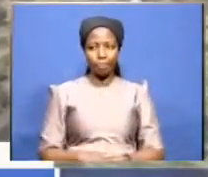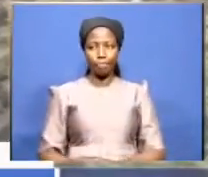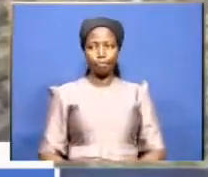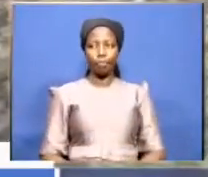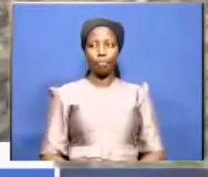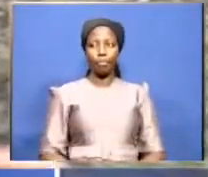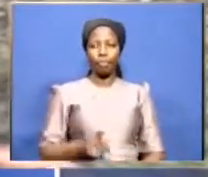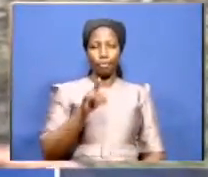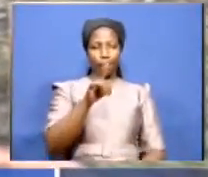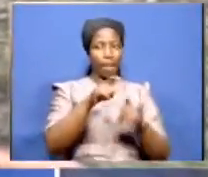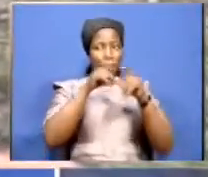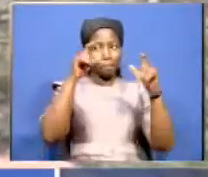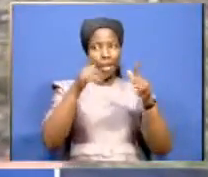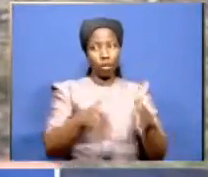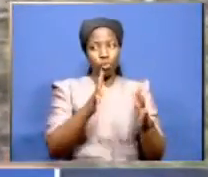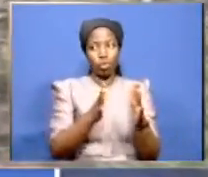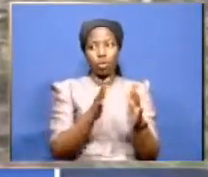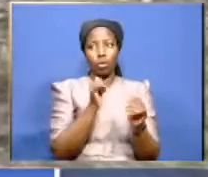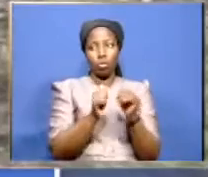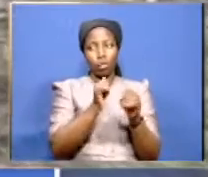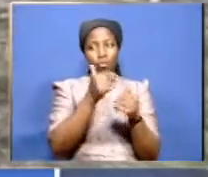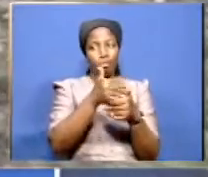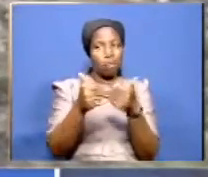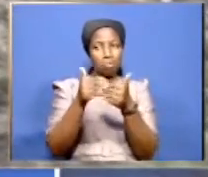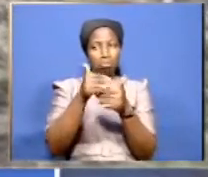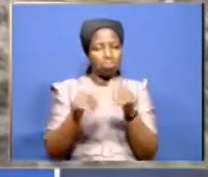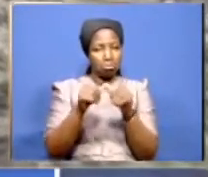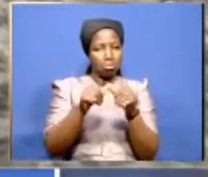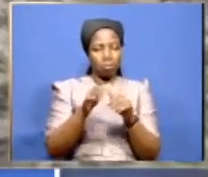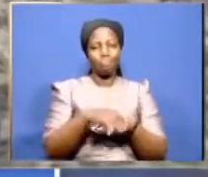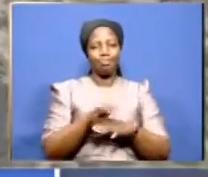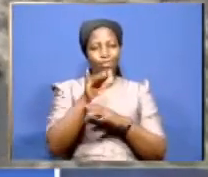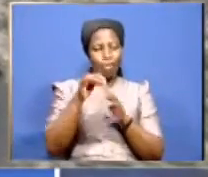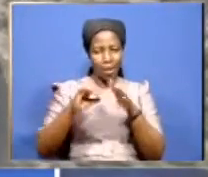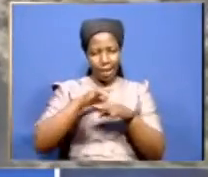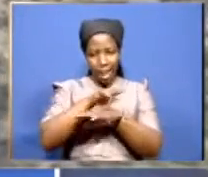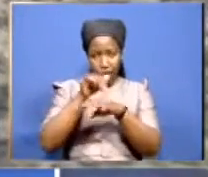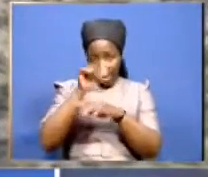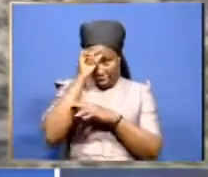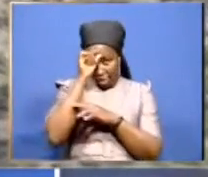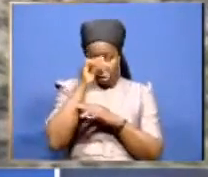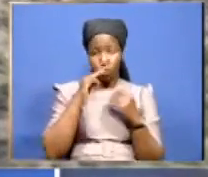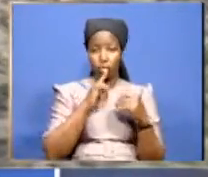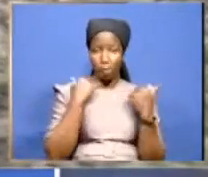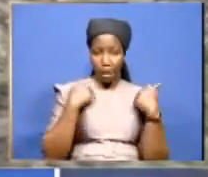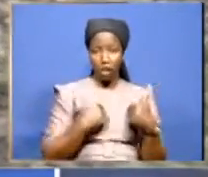And this is a major road that's been supposed to be done by the national government. So I am appealing